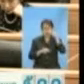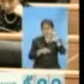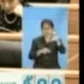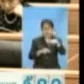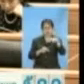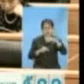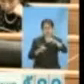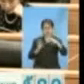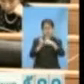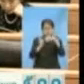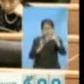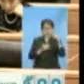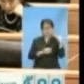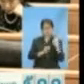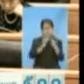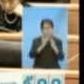ปีหนึ่ง